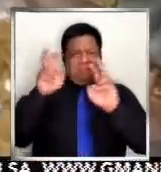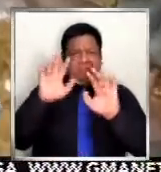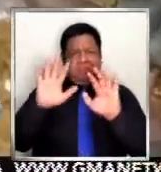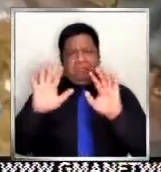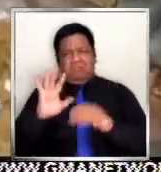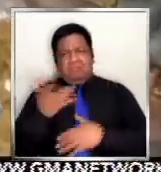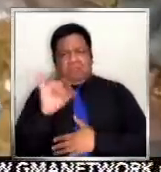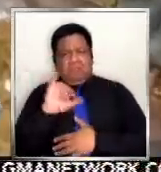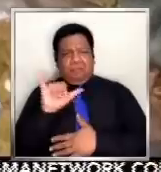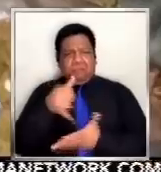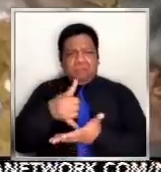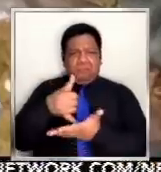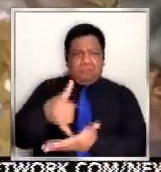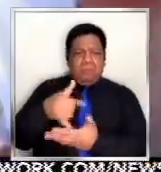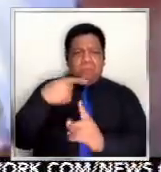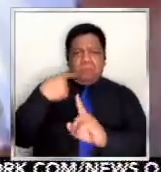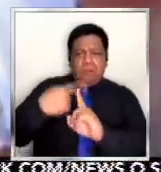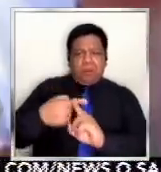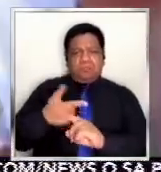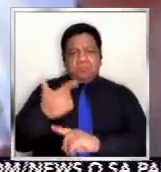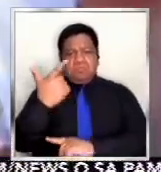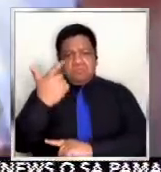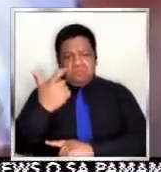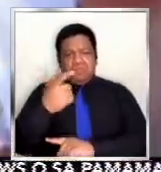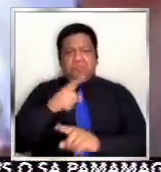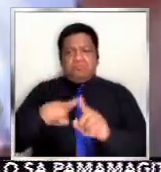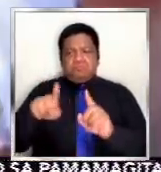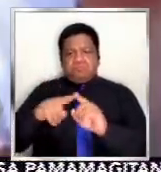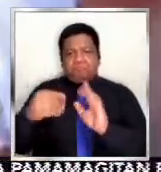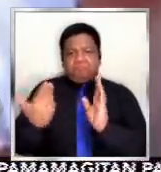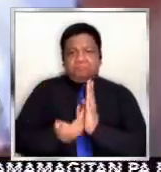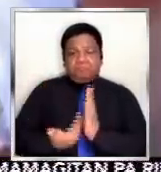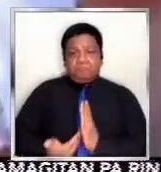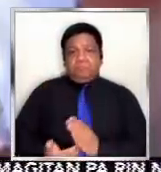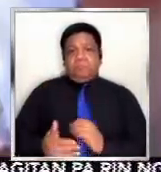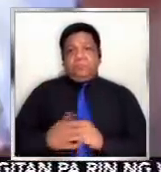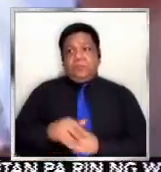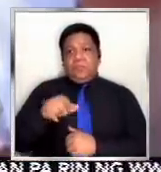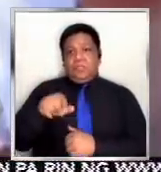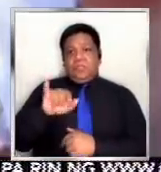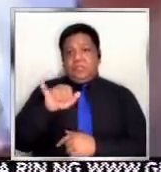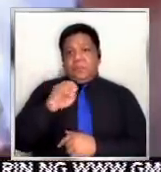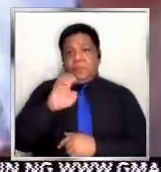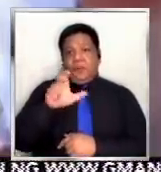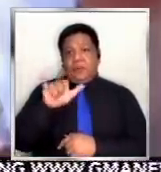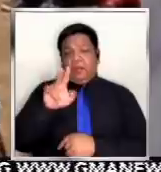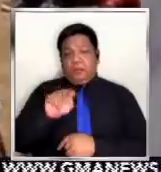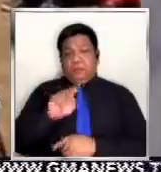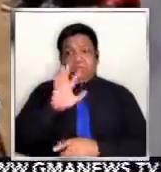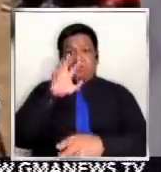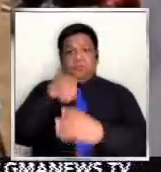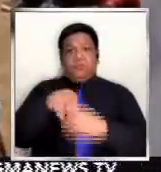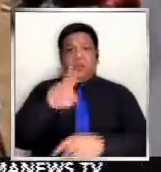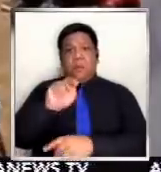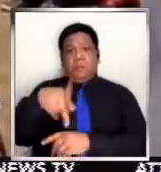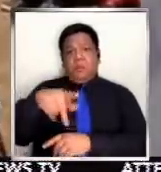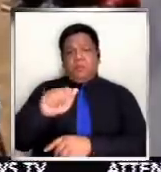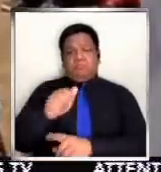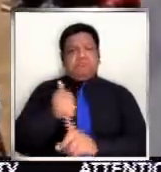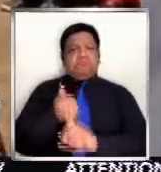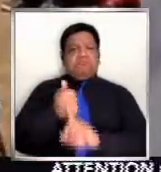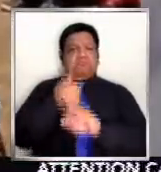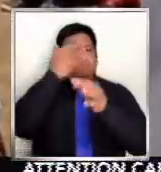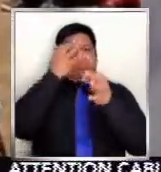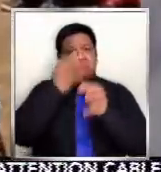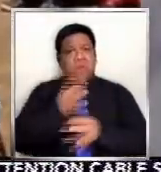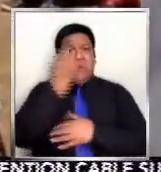nakuhang baril at iba pang ebidensya. Ang pagzapi ni Jeveline sa NPA, sariling desisyon daw ng anak dahil sa karanasan daw ng